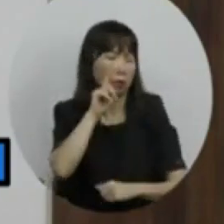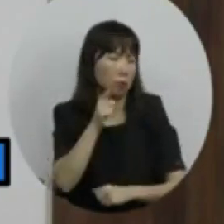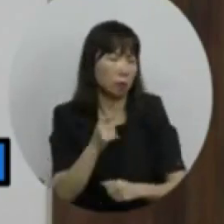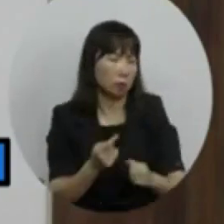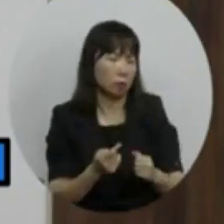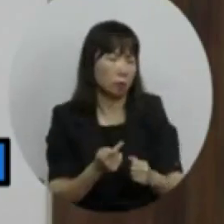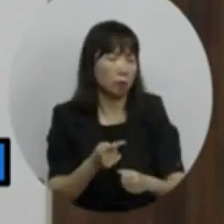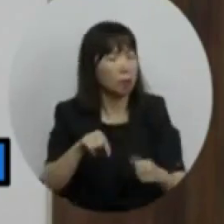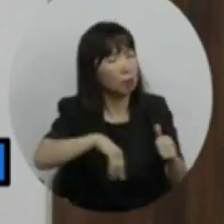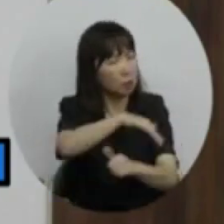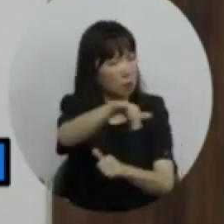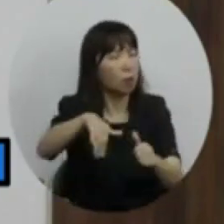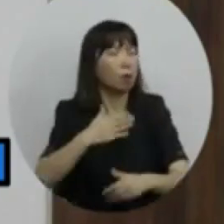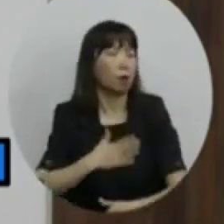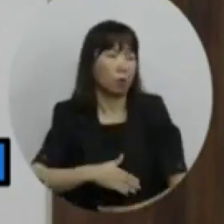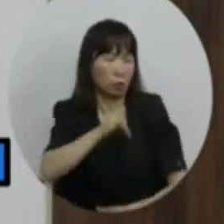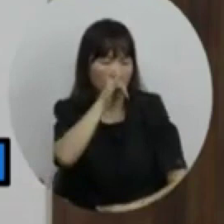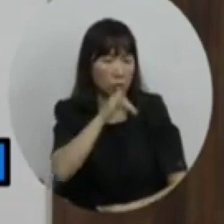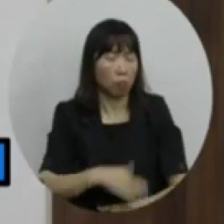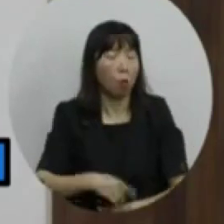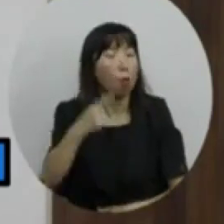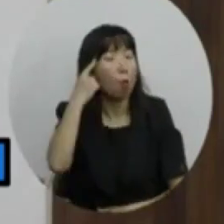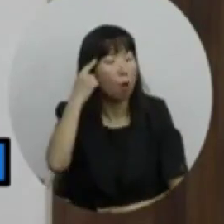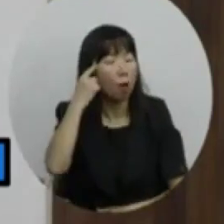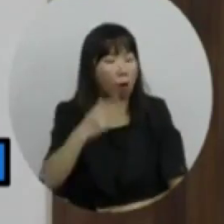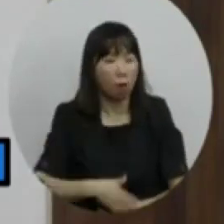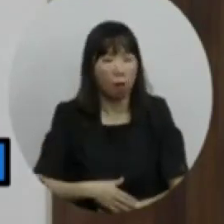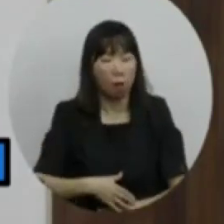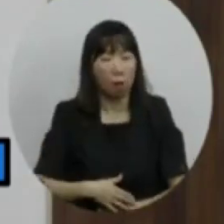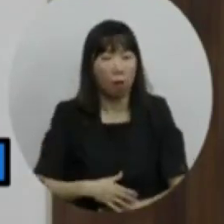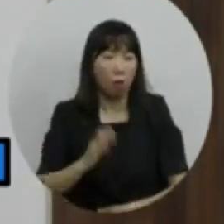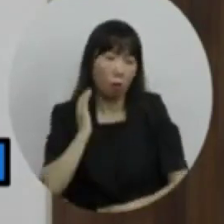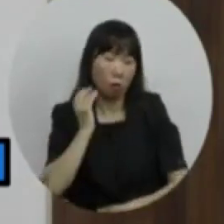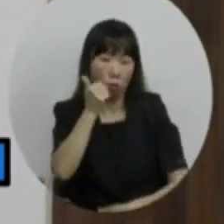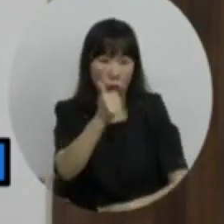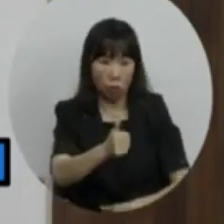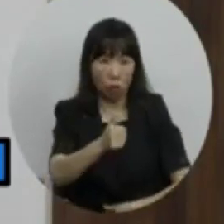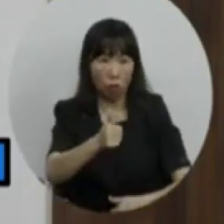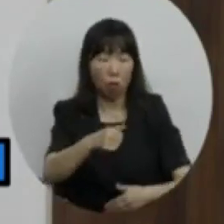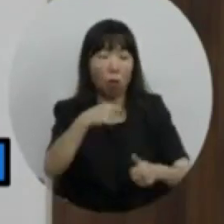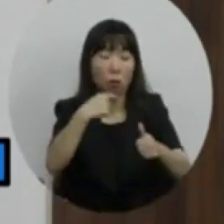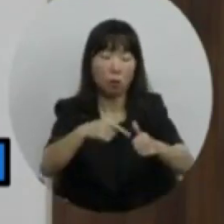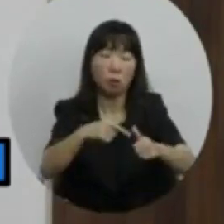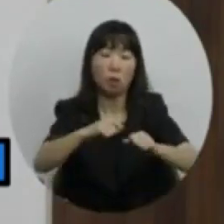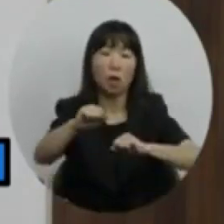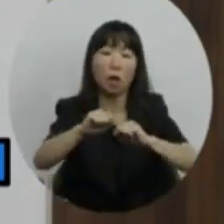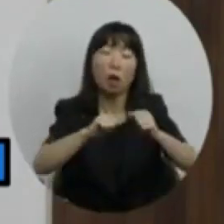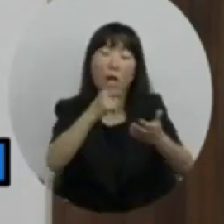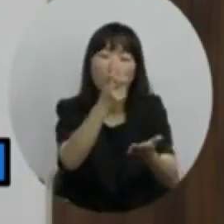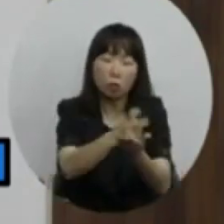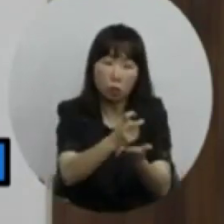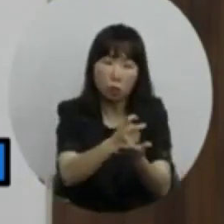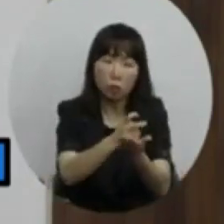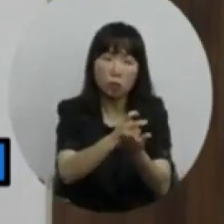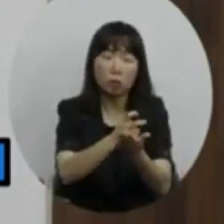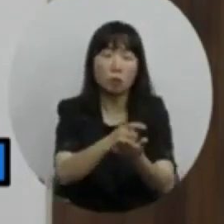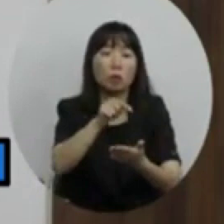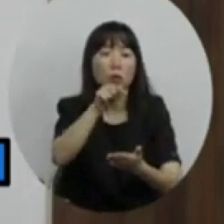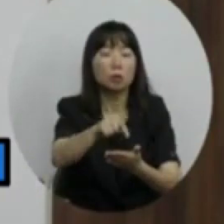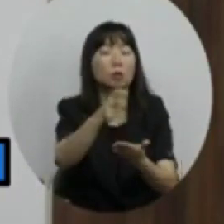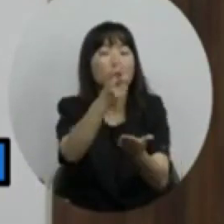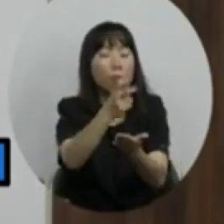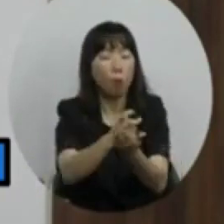없는 상황으로 알고 있습니다. 왜냐하면 대통령 시행령인 체육시설의 설치 이용에 관한 법률 시행령